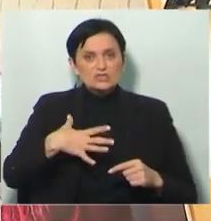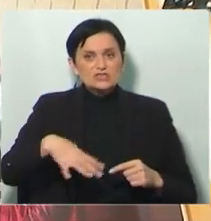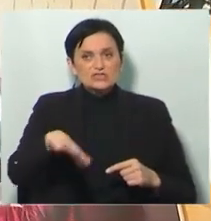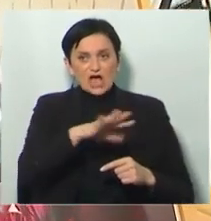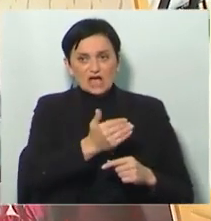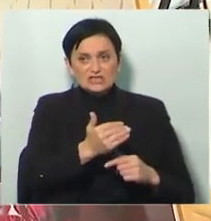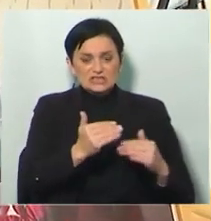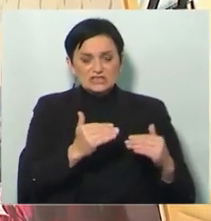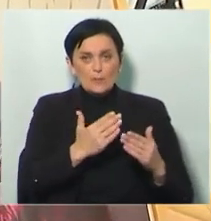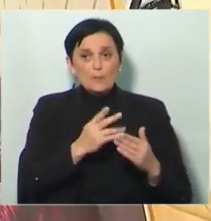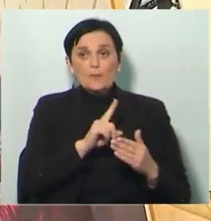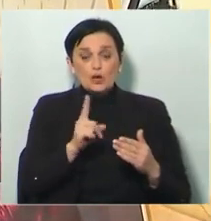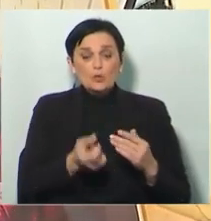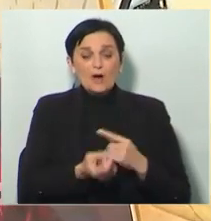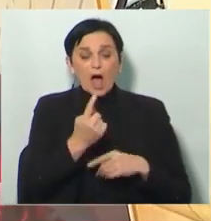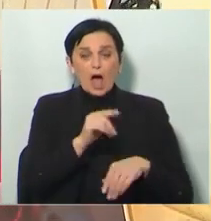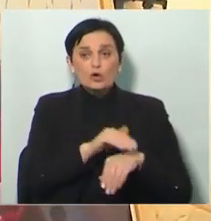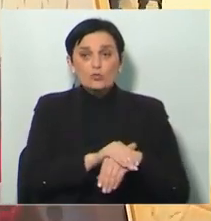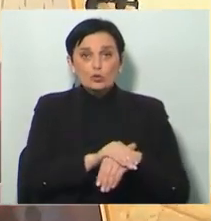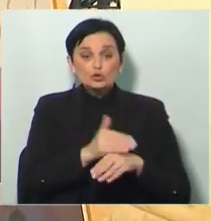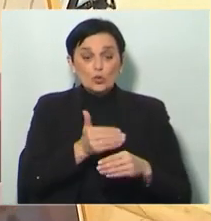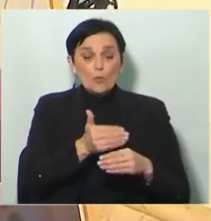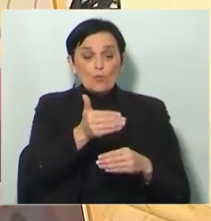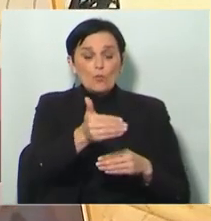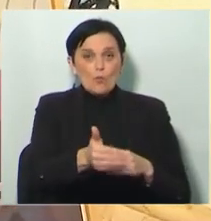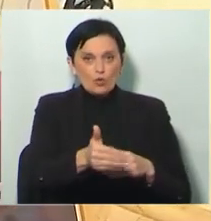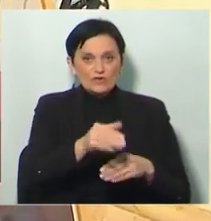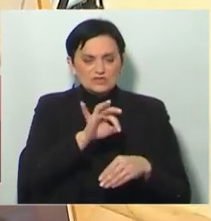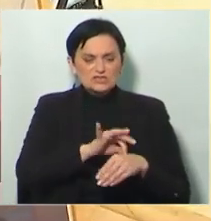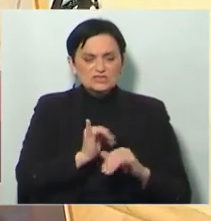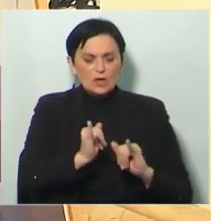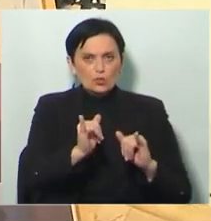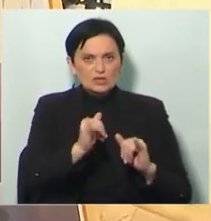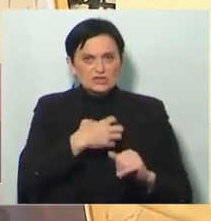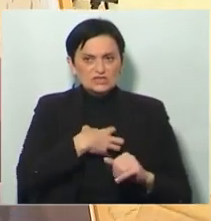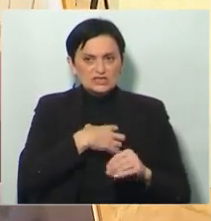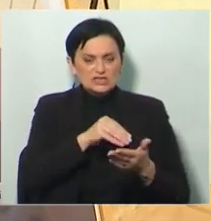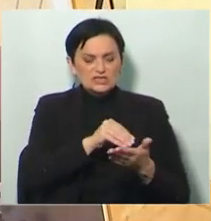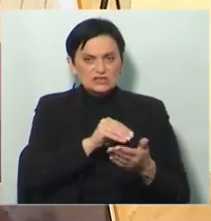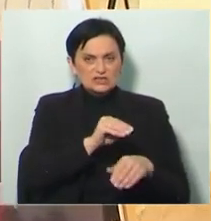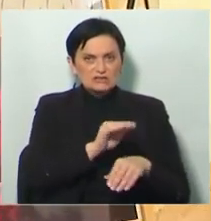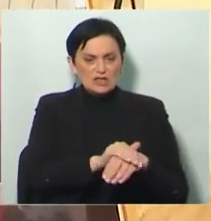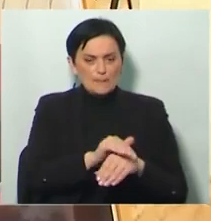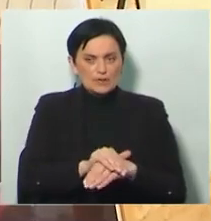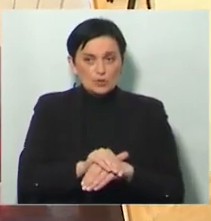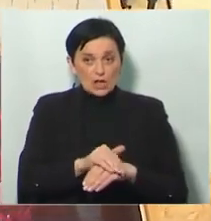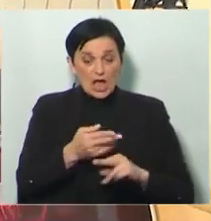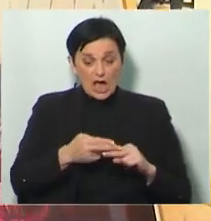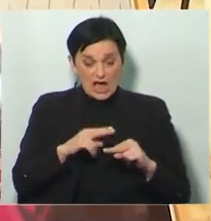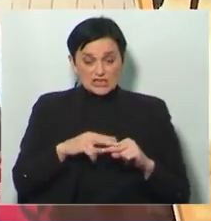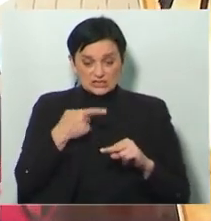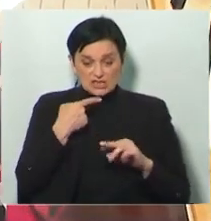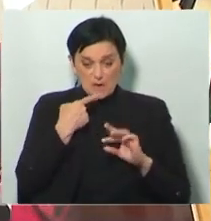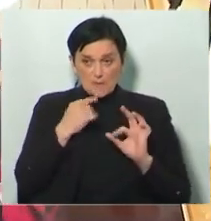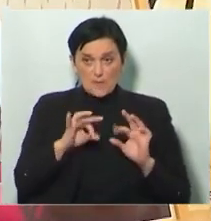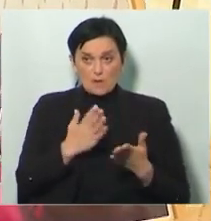სამხრეთული ქვეყანა არის. მაგრამ აღმოჩნდა, რომ მოგვიანებითი სტადიები არის ძირითადად დაფიქსირებული. ანუ ეს იმაზე ხარ მეტყველებს, რომ